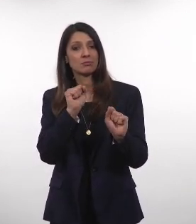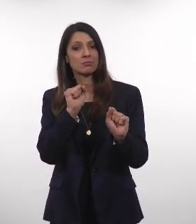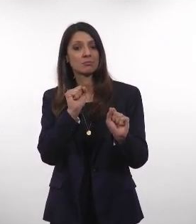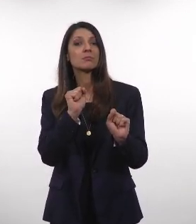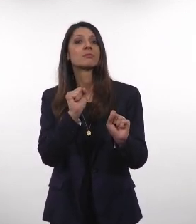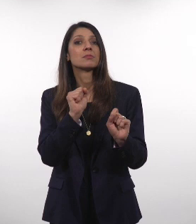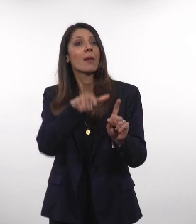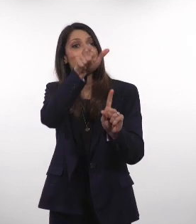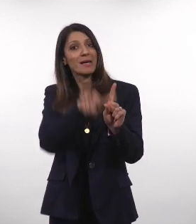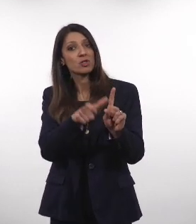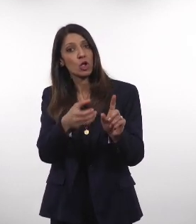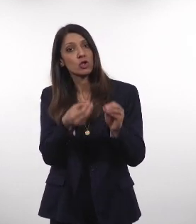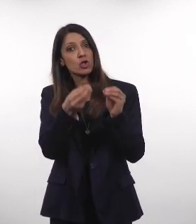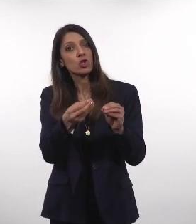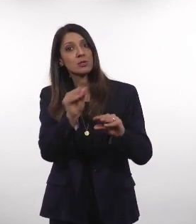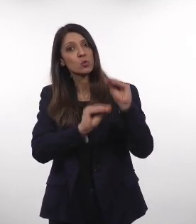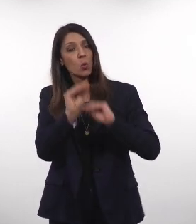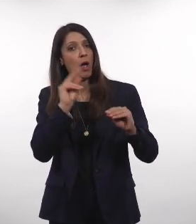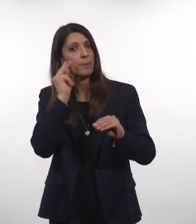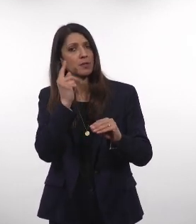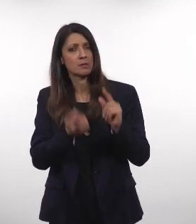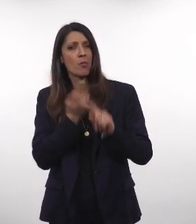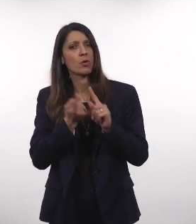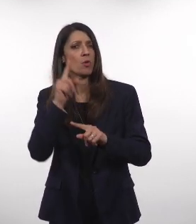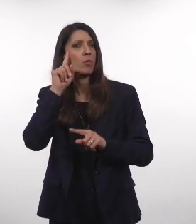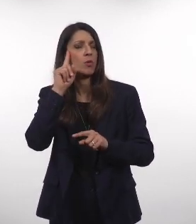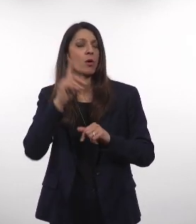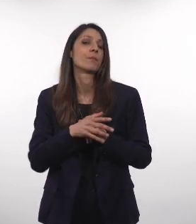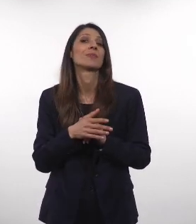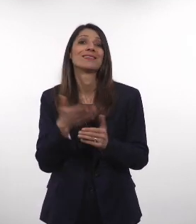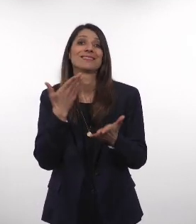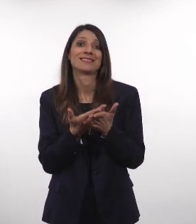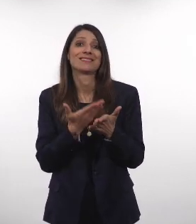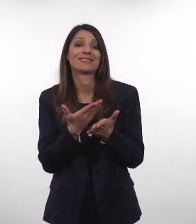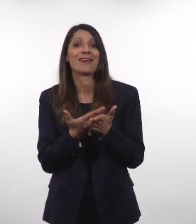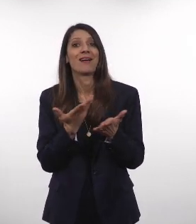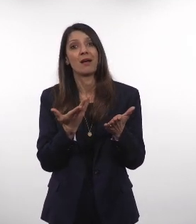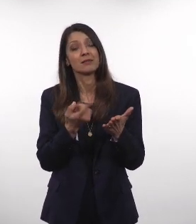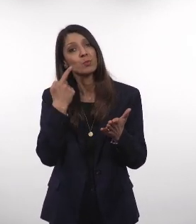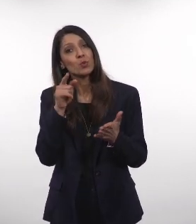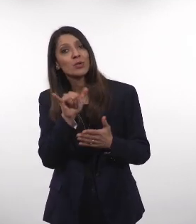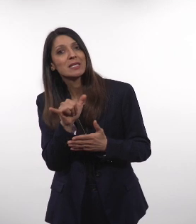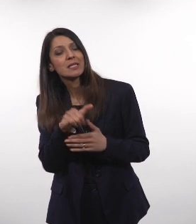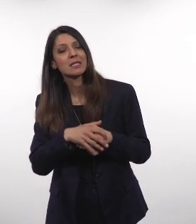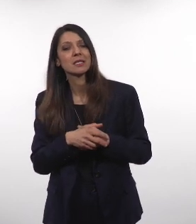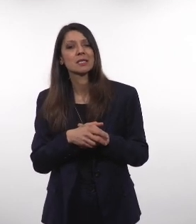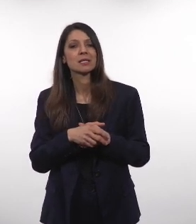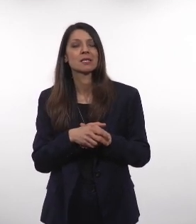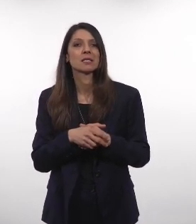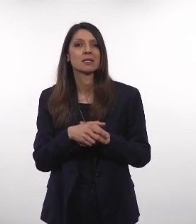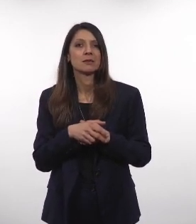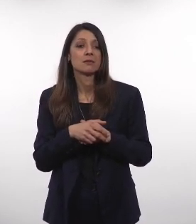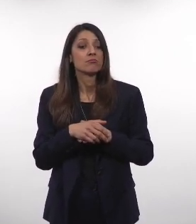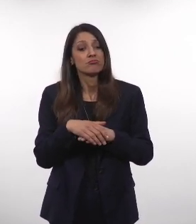l'importance de l'habituation aux soins. Parce qu'en fait, l'habituation aux soins va s'adresser à